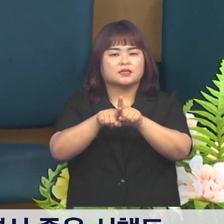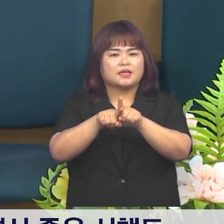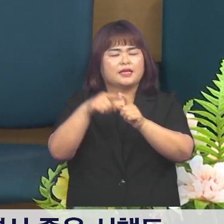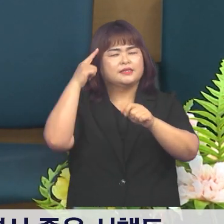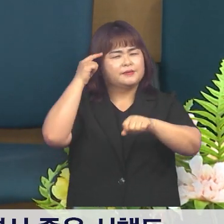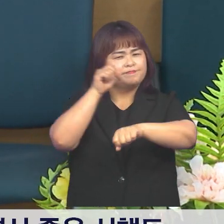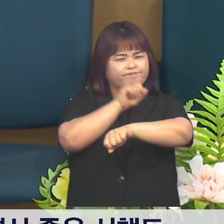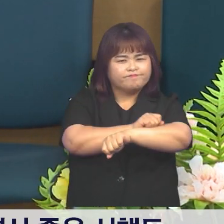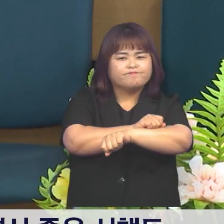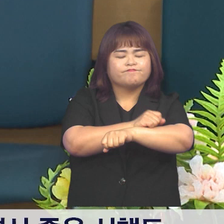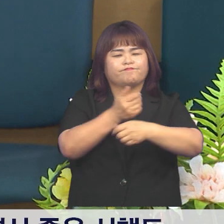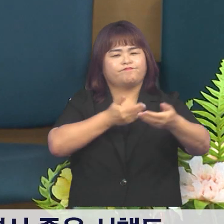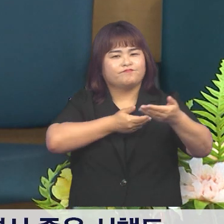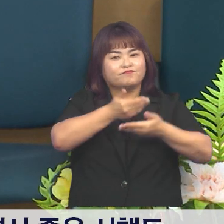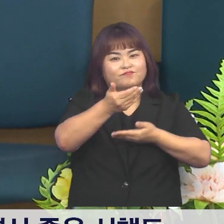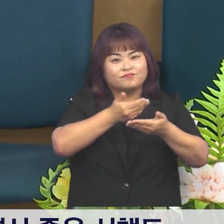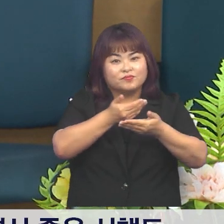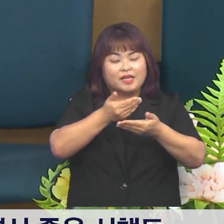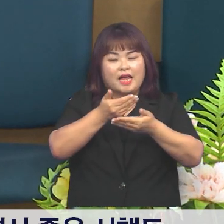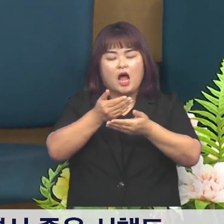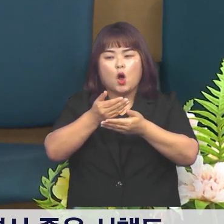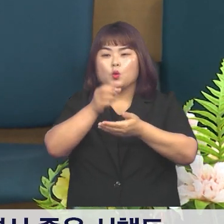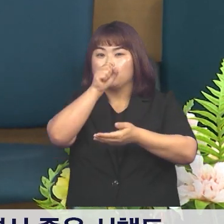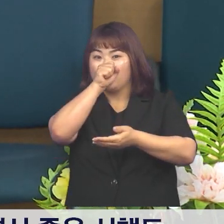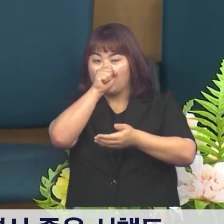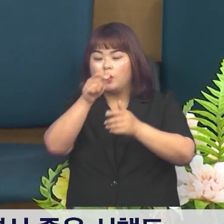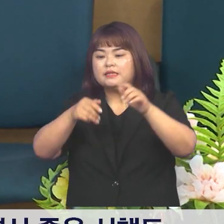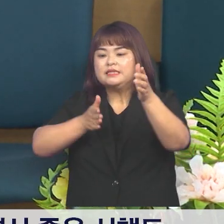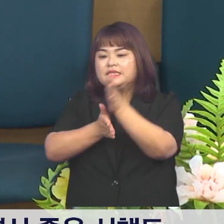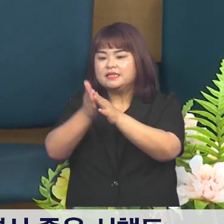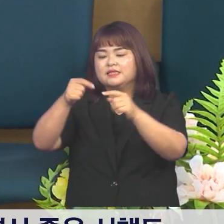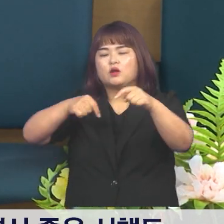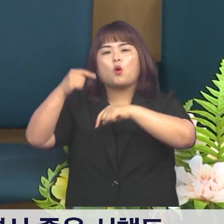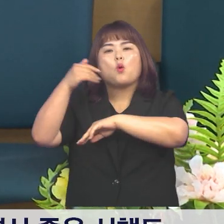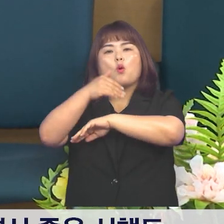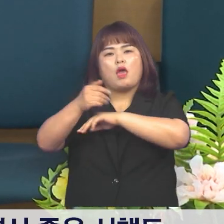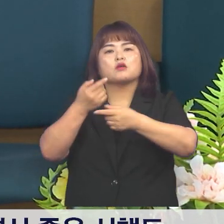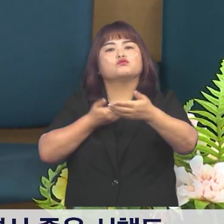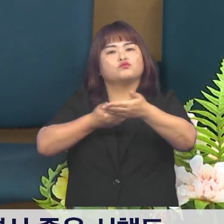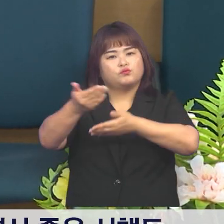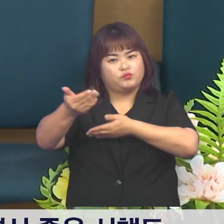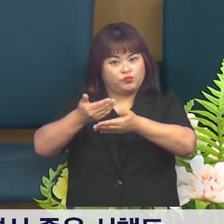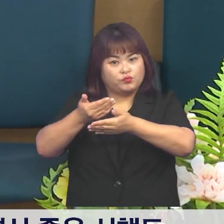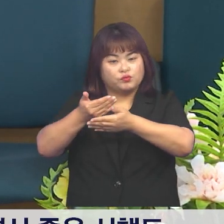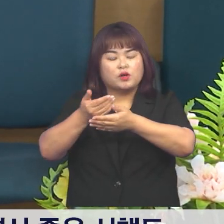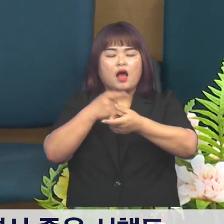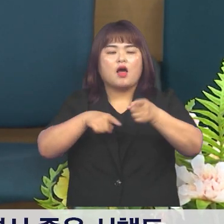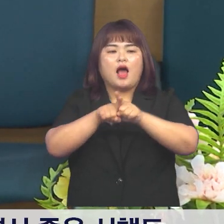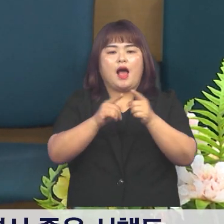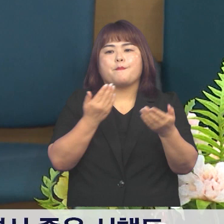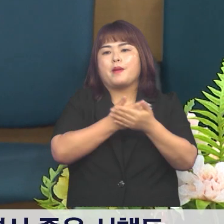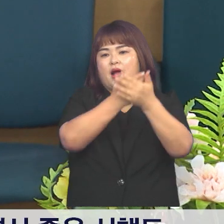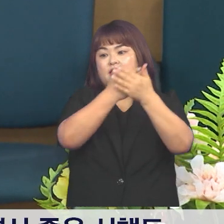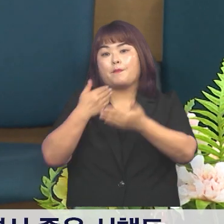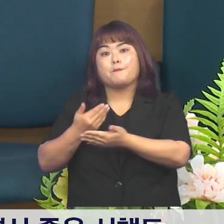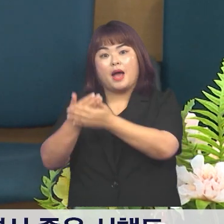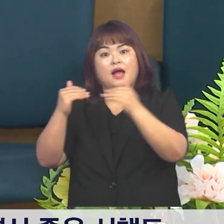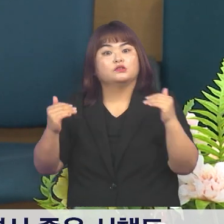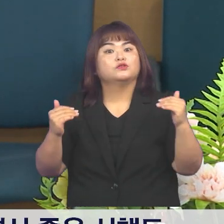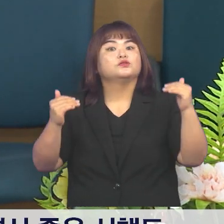지혜를 교환하면서 좋은 시책도 주고받으면서 상호 발전하는